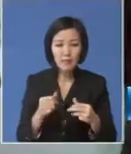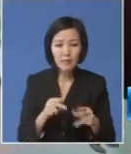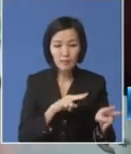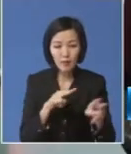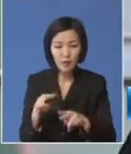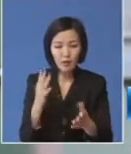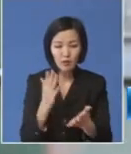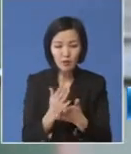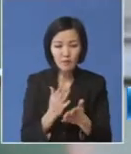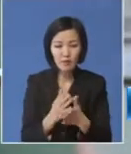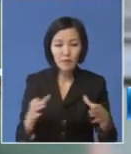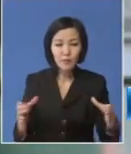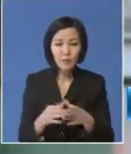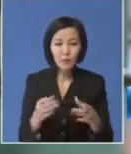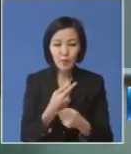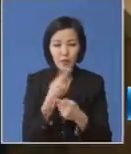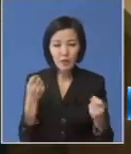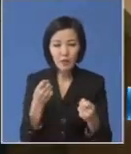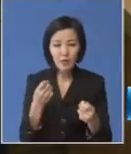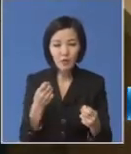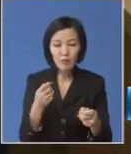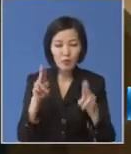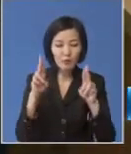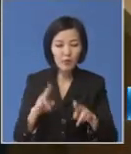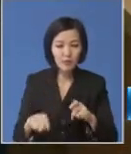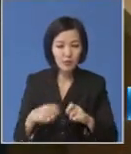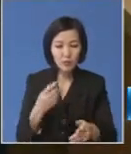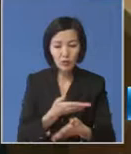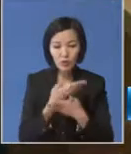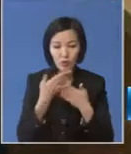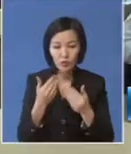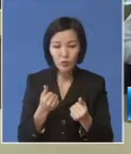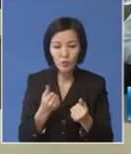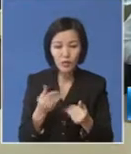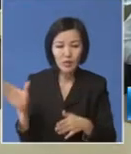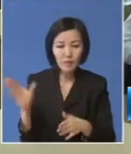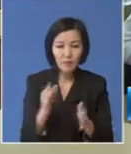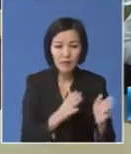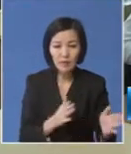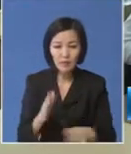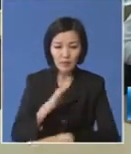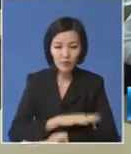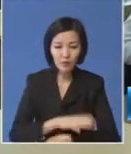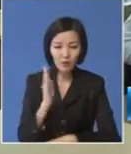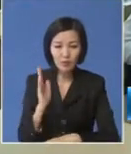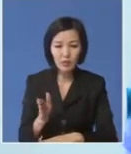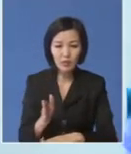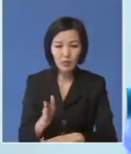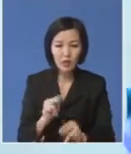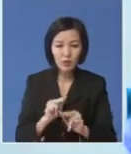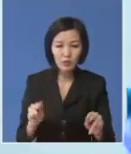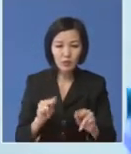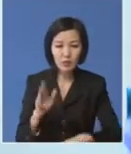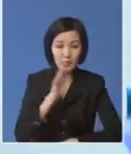қадағалап отыр. Осы топтың хабарлауынша ешқандай ереже бұзғандар байқалмаған. Олар тәртіптері мен білімдері арқылы ұстаздардың оң бағасына ие